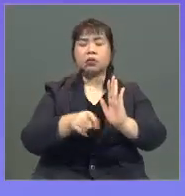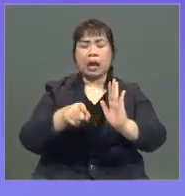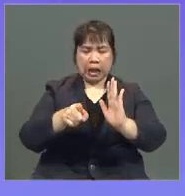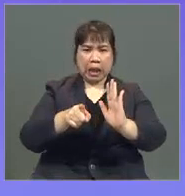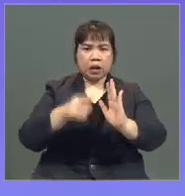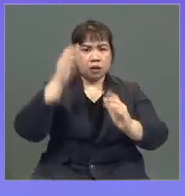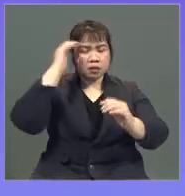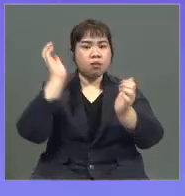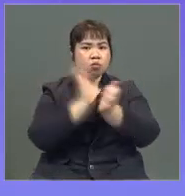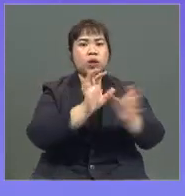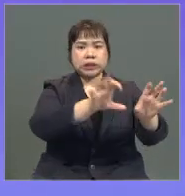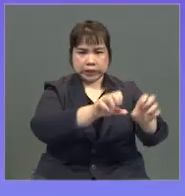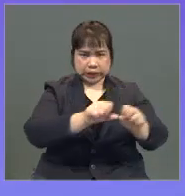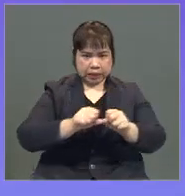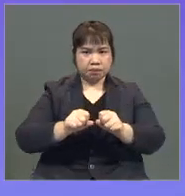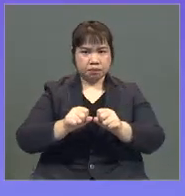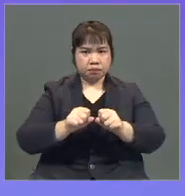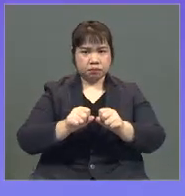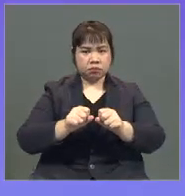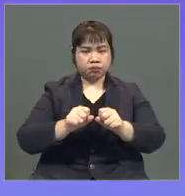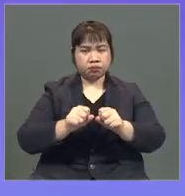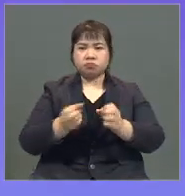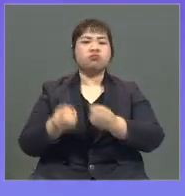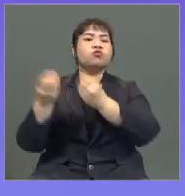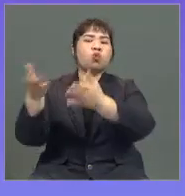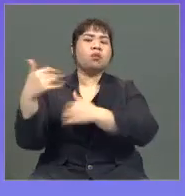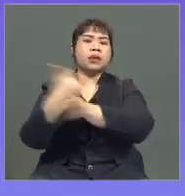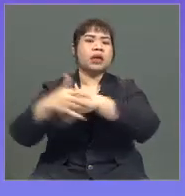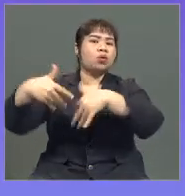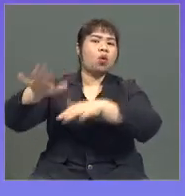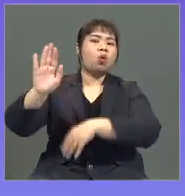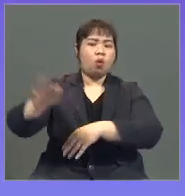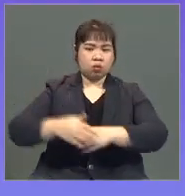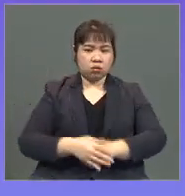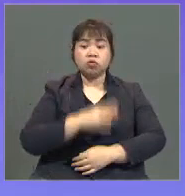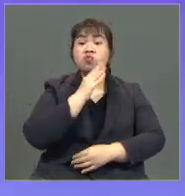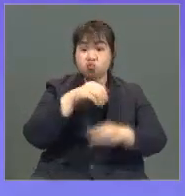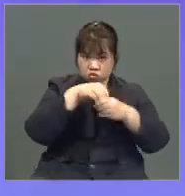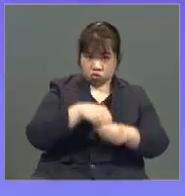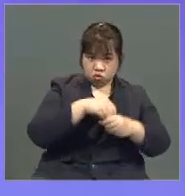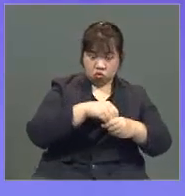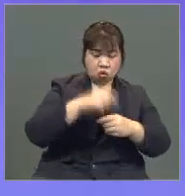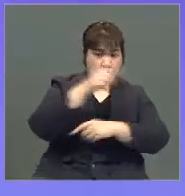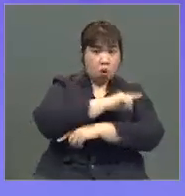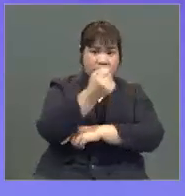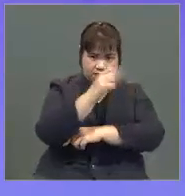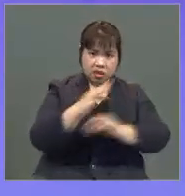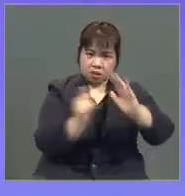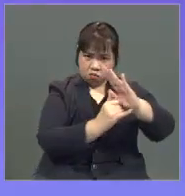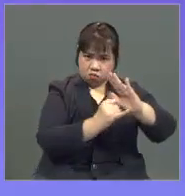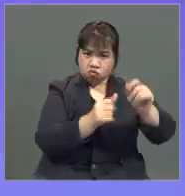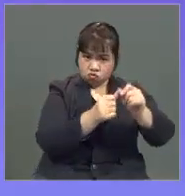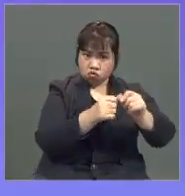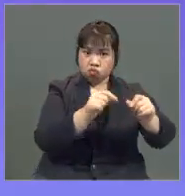แจ้งเจ้าหน้าที่เข้ามาควบคุมแล้วก็มีอำนาจในการเรียกว่าสามารถให้ส่งกลับประเทศได้เลยคือเข้ามาแล้วต้องอยู่ในตัวพื้นที่ที่เราจะไปให้